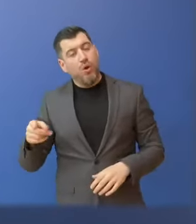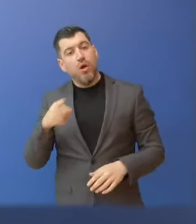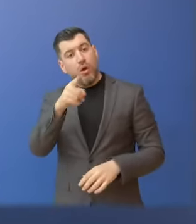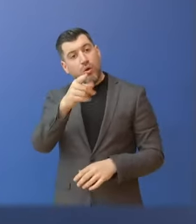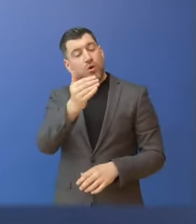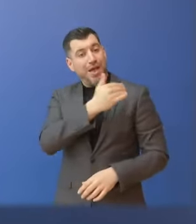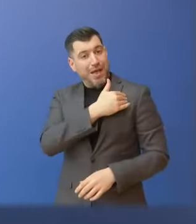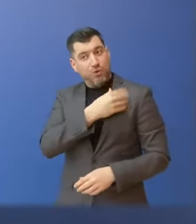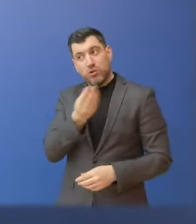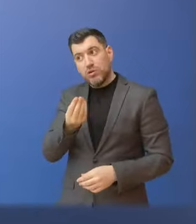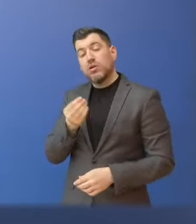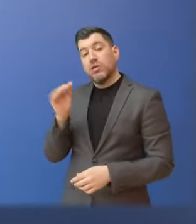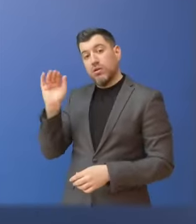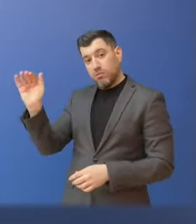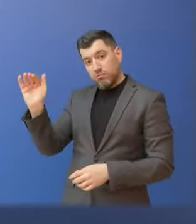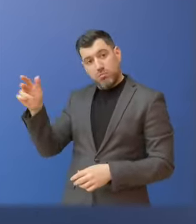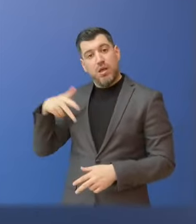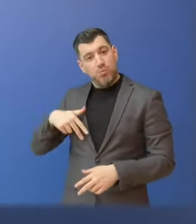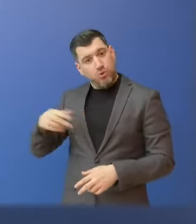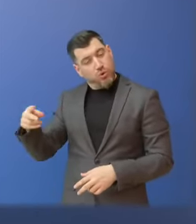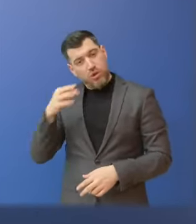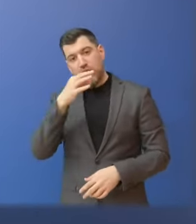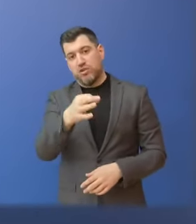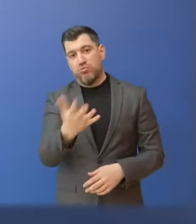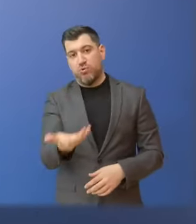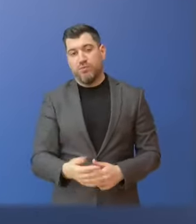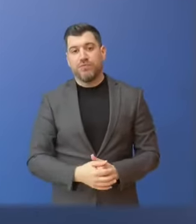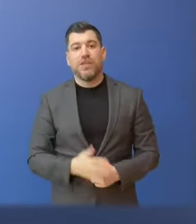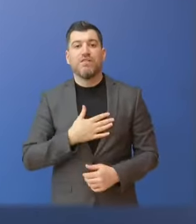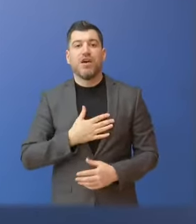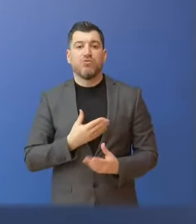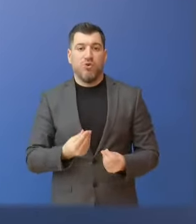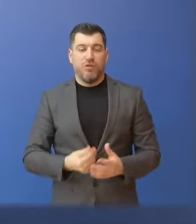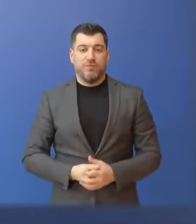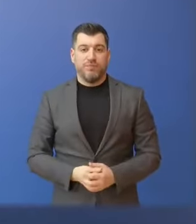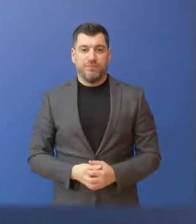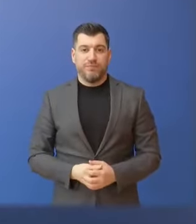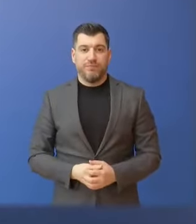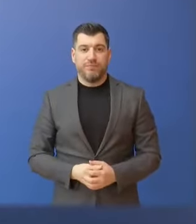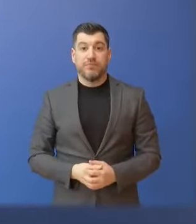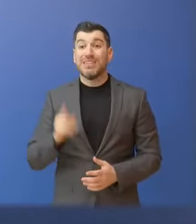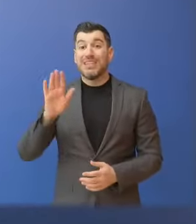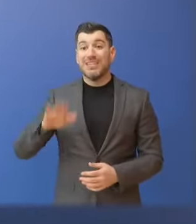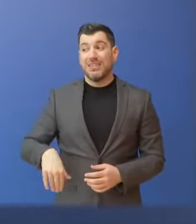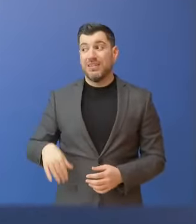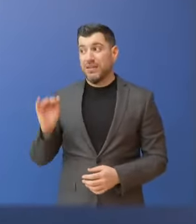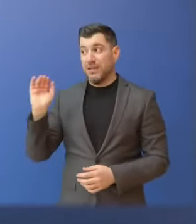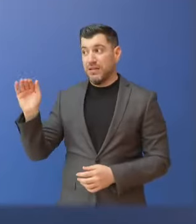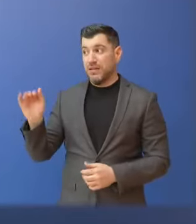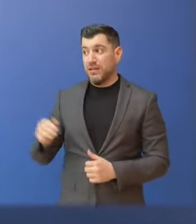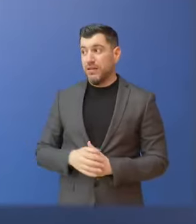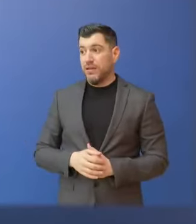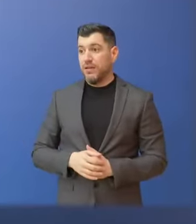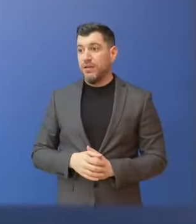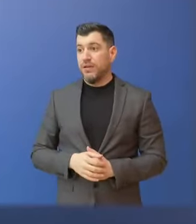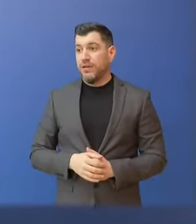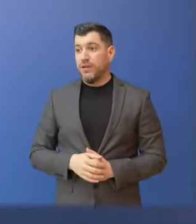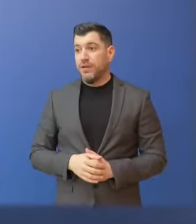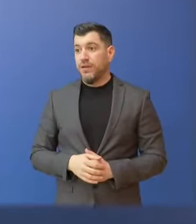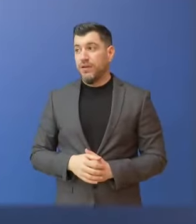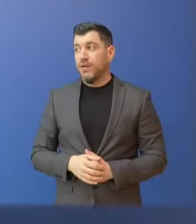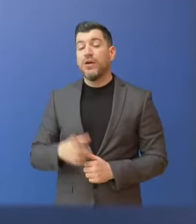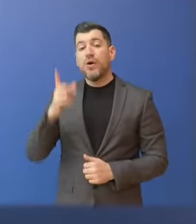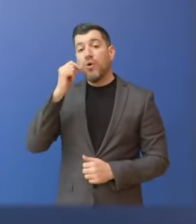σας στο αρμόδιο υπουργείο και θα επανέλθω ευχαριστώ πολύ α ελάτε τελευταίο συγγνώμη ο κύριος